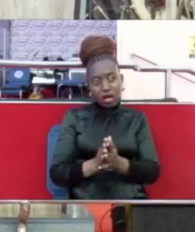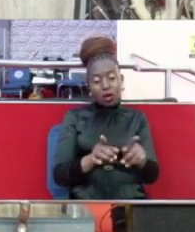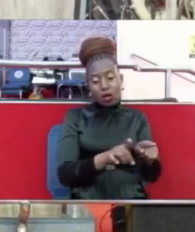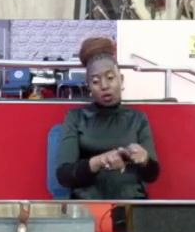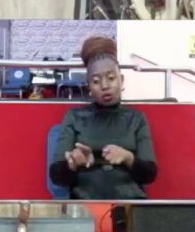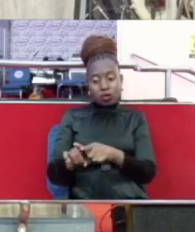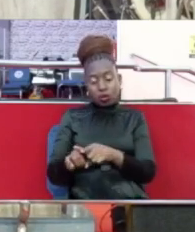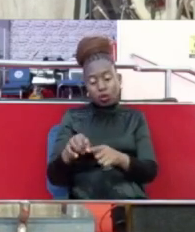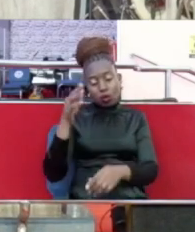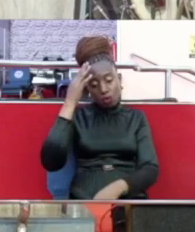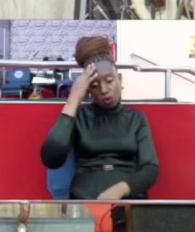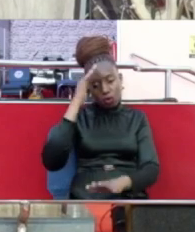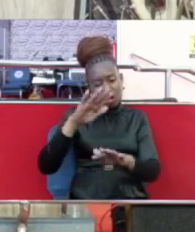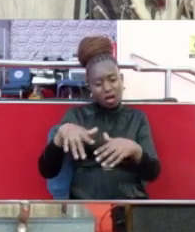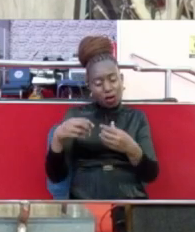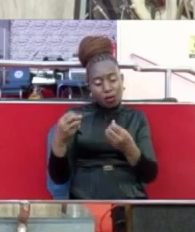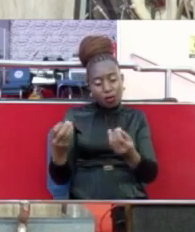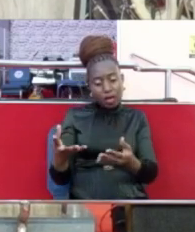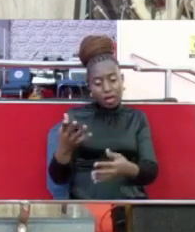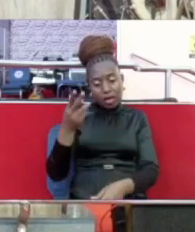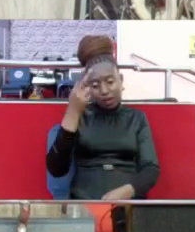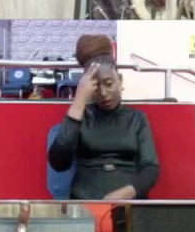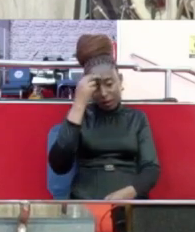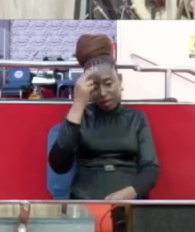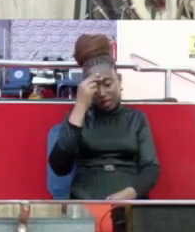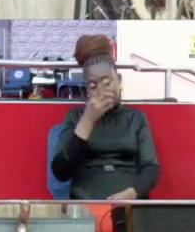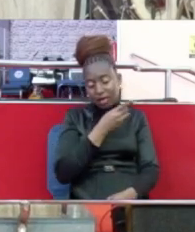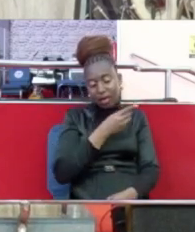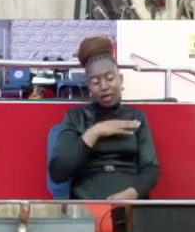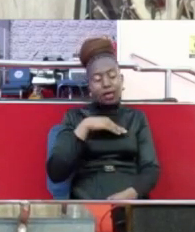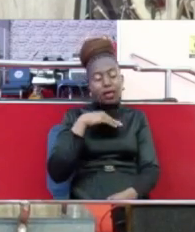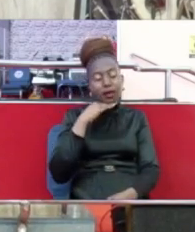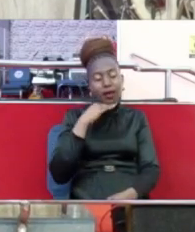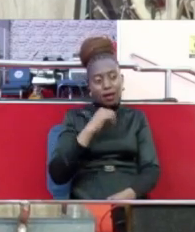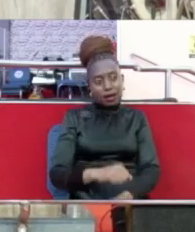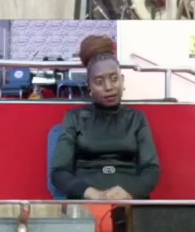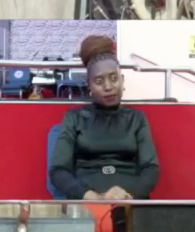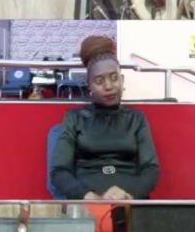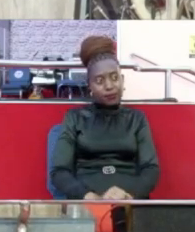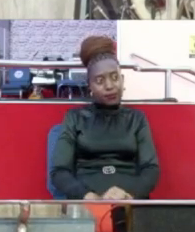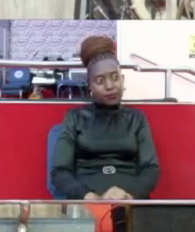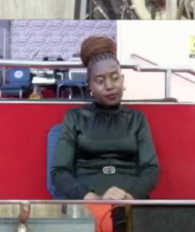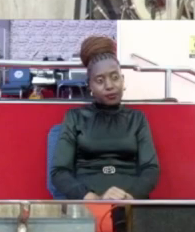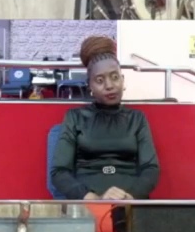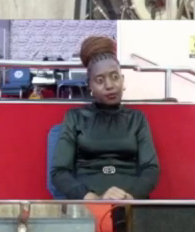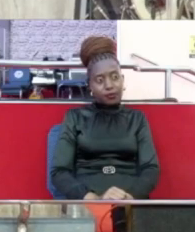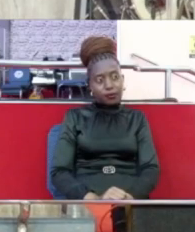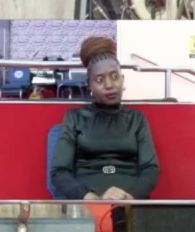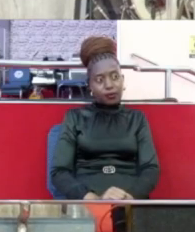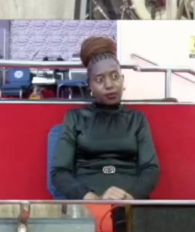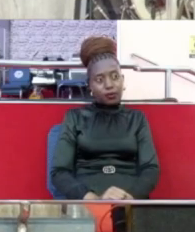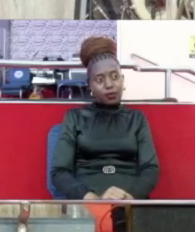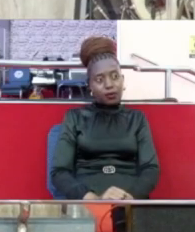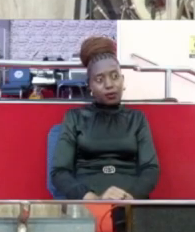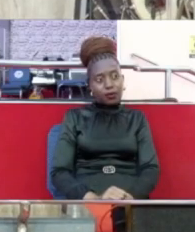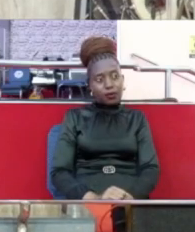Ilikuwa ni rahisi kutambua ng'ombe ambao walikuwa wamekufa kinyume na Masai ambao walikuwa wamekufa. Don't tell me we care more about the cows than